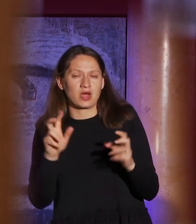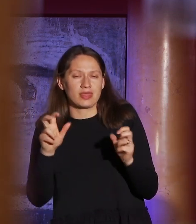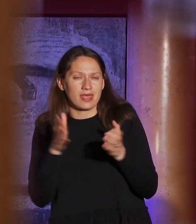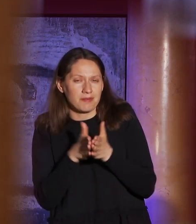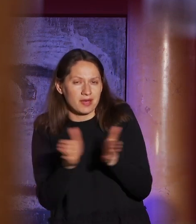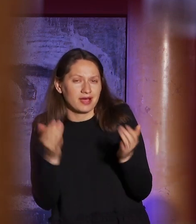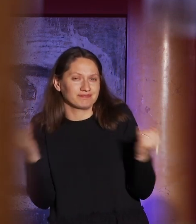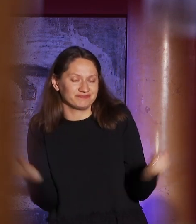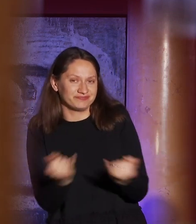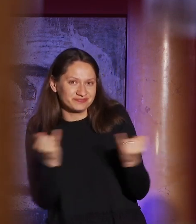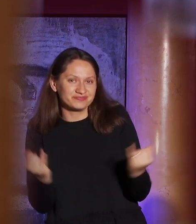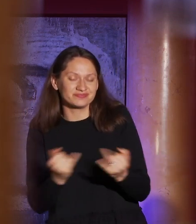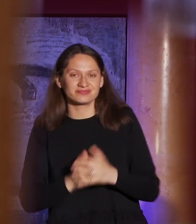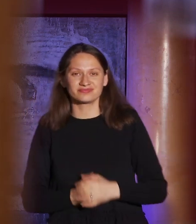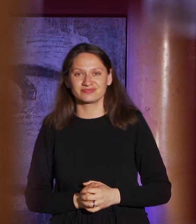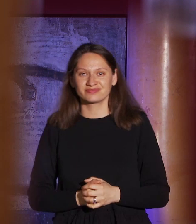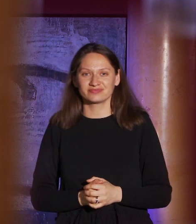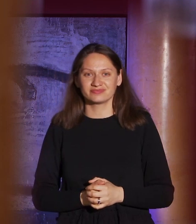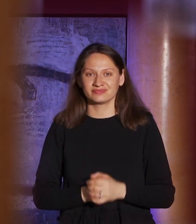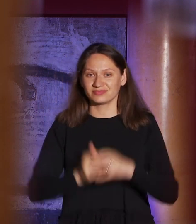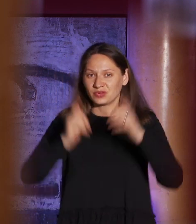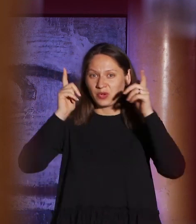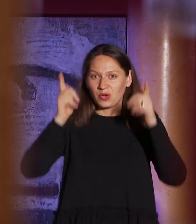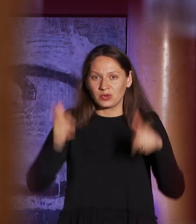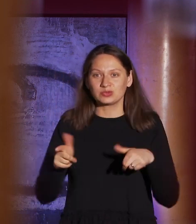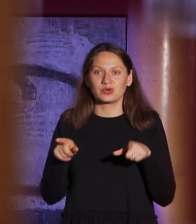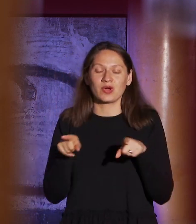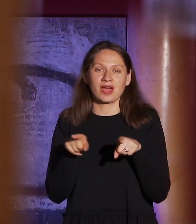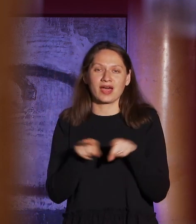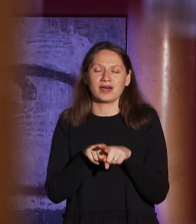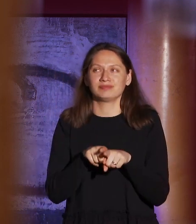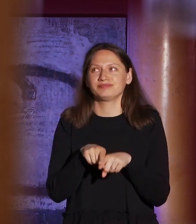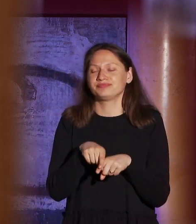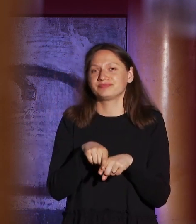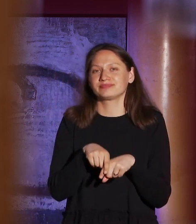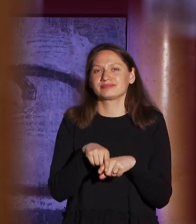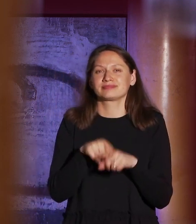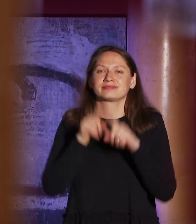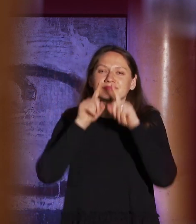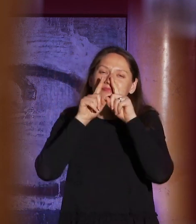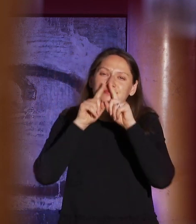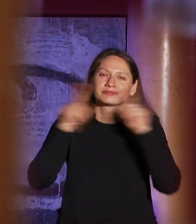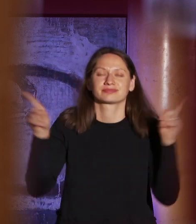Todėl, kad tai yra visiškai neįprasta. Visiškai